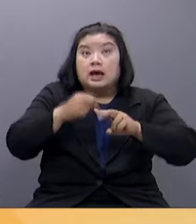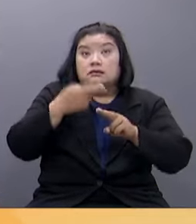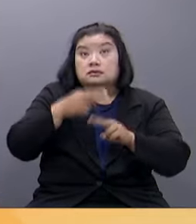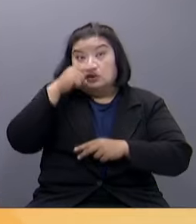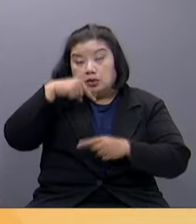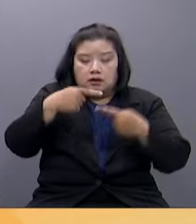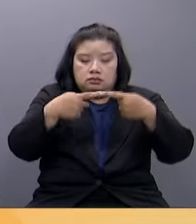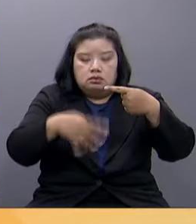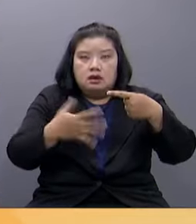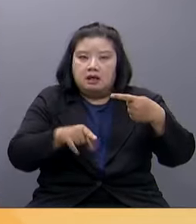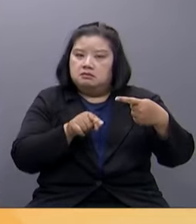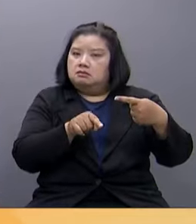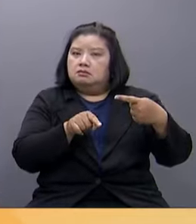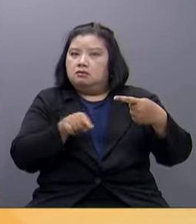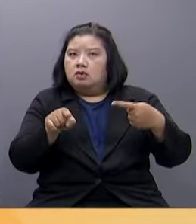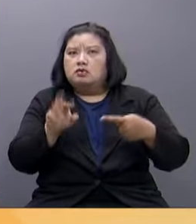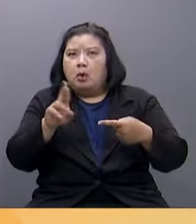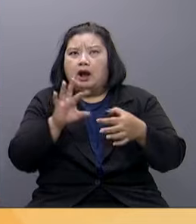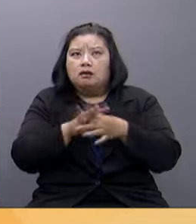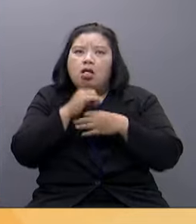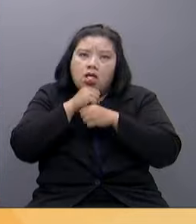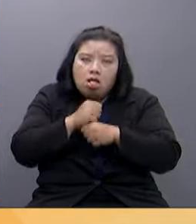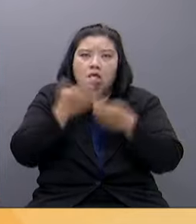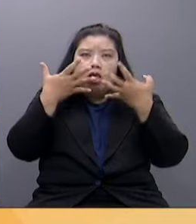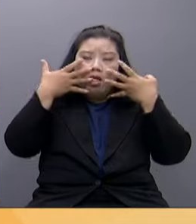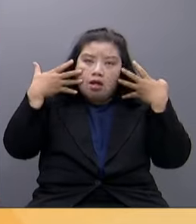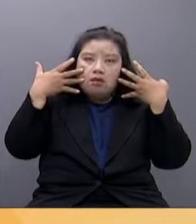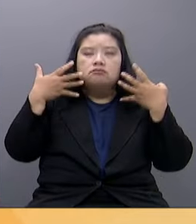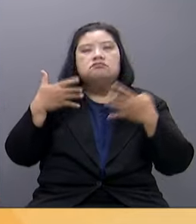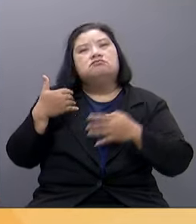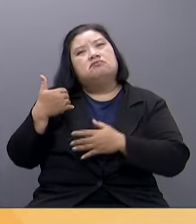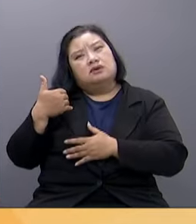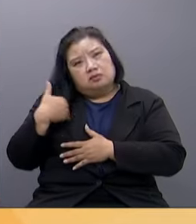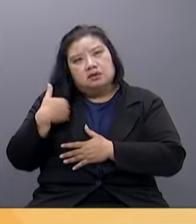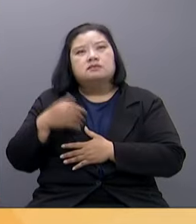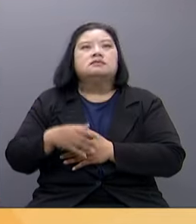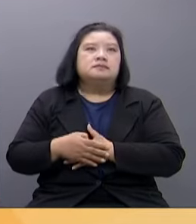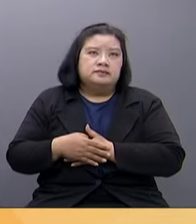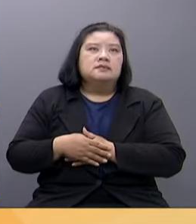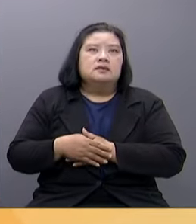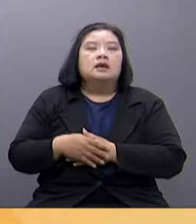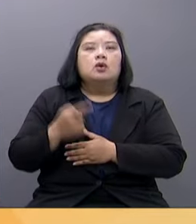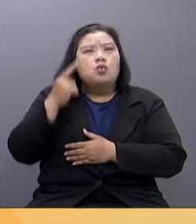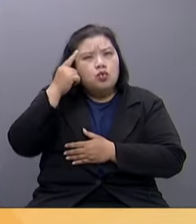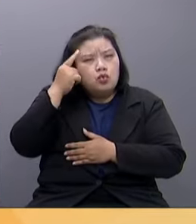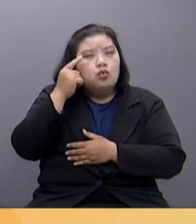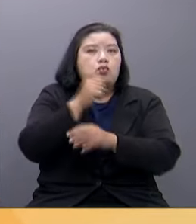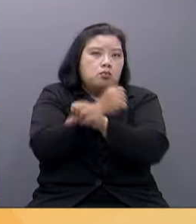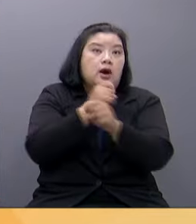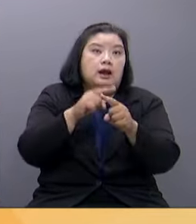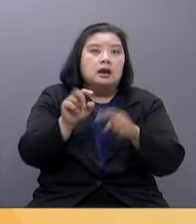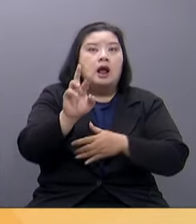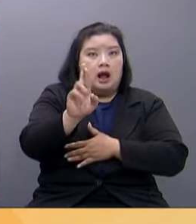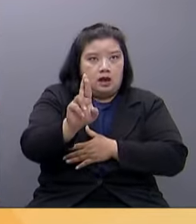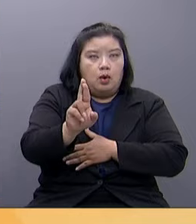ี่หมอสมมันอจจะทำให้เซลลเราแก่หวเซลเราเหี่ยวอะไรประมาณอยนี้ค่แต่ว่าอย่ทบอกก็คือเรารู้ไว้เพงแต่วาระมดระวัง